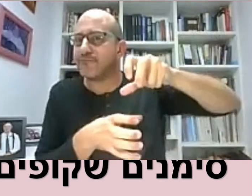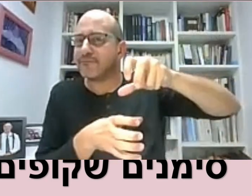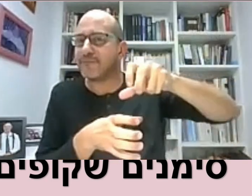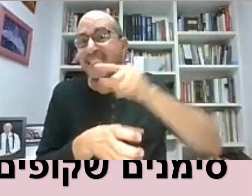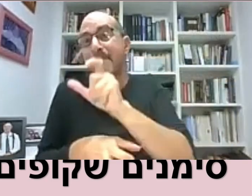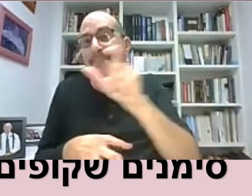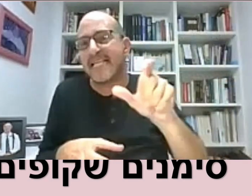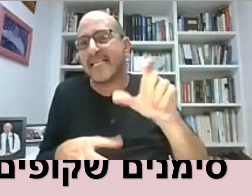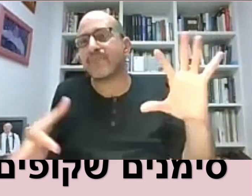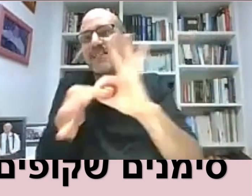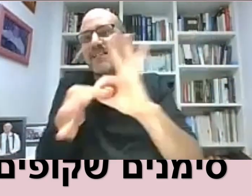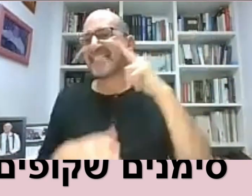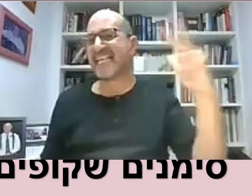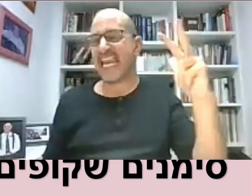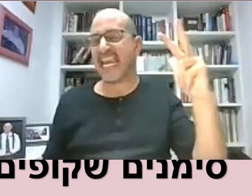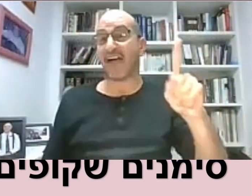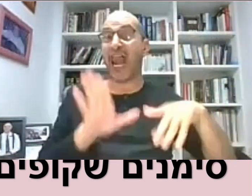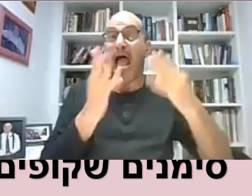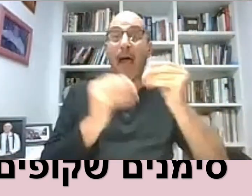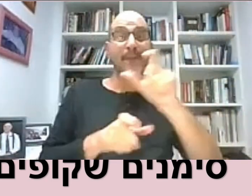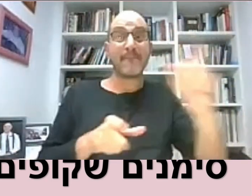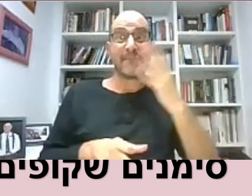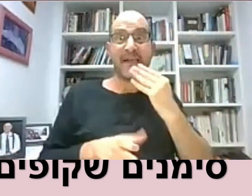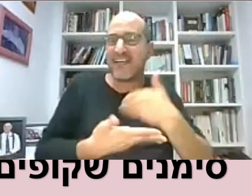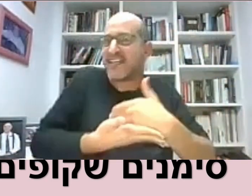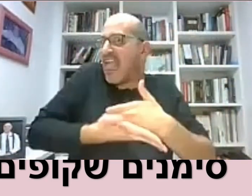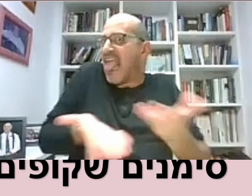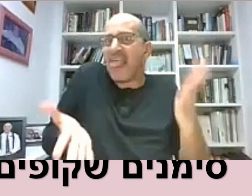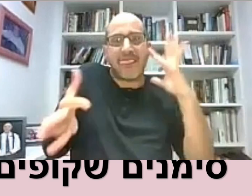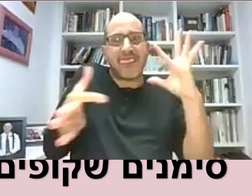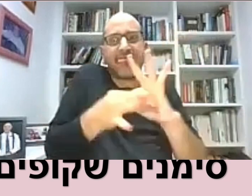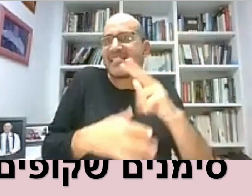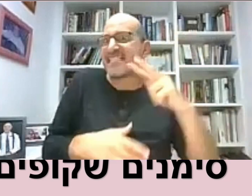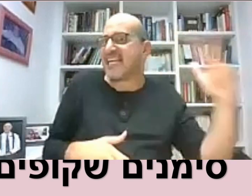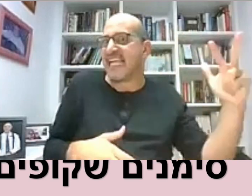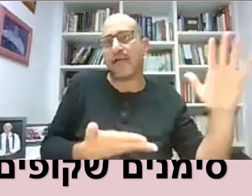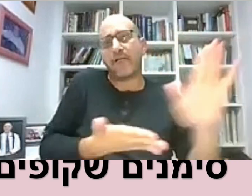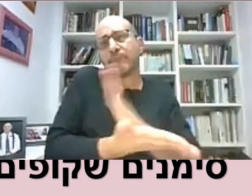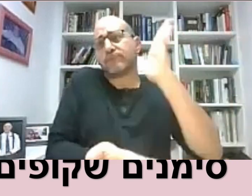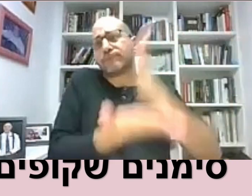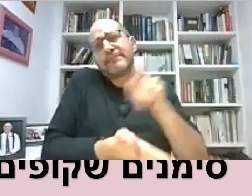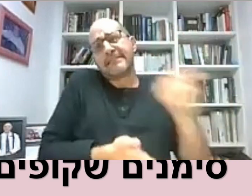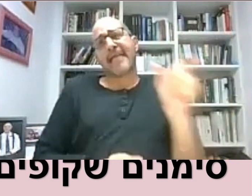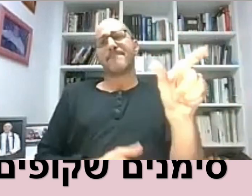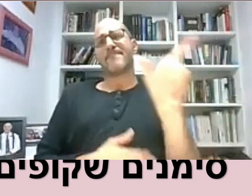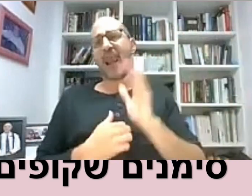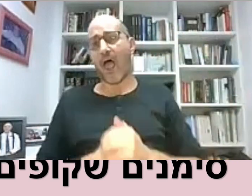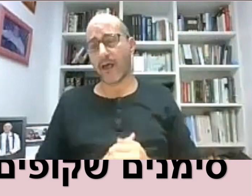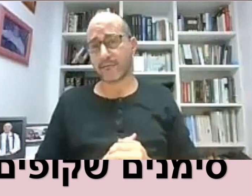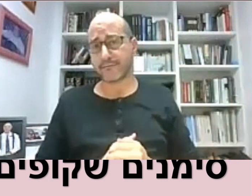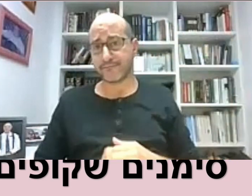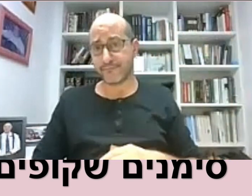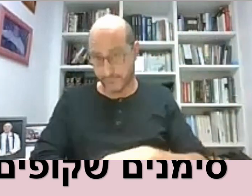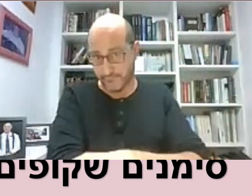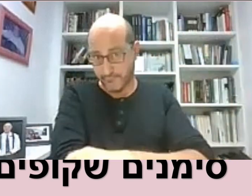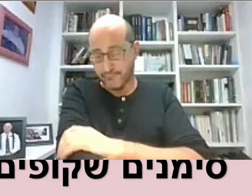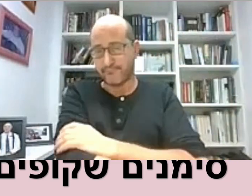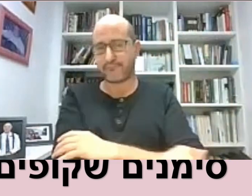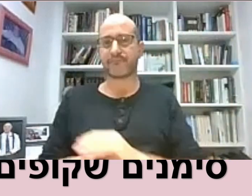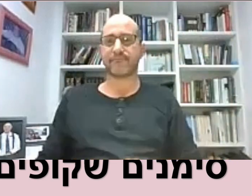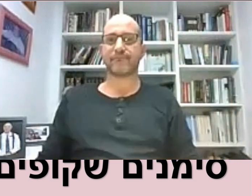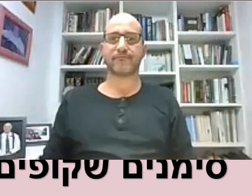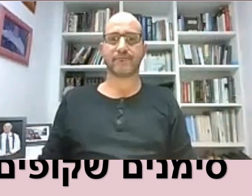שזה שומעים את זה, אז אולי זה בעצם הצליל, אבל הרבה מילים בעברית אין להם הקשר לצליל, פשוט נקבע שזאת המילה.